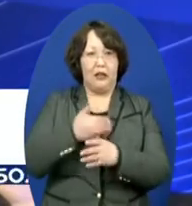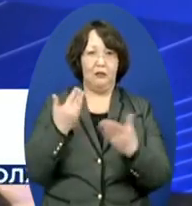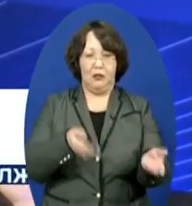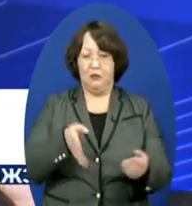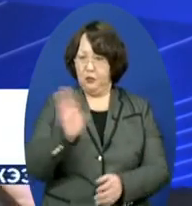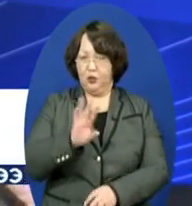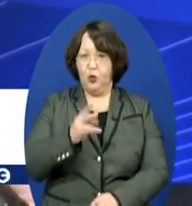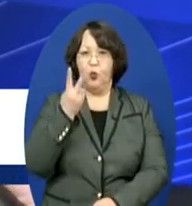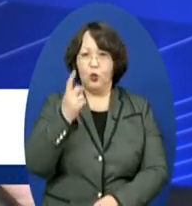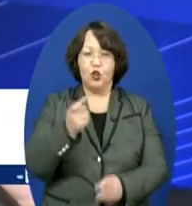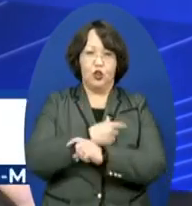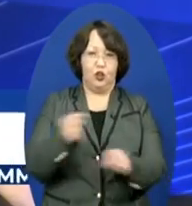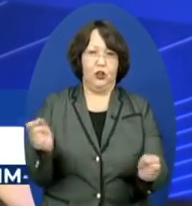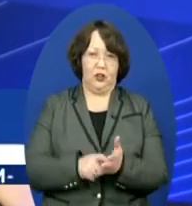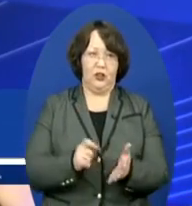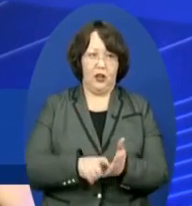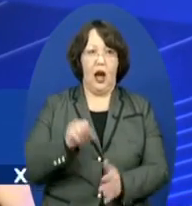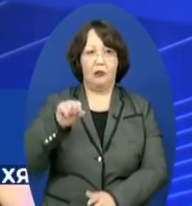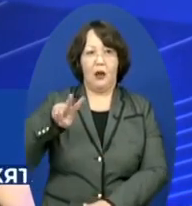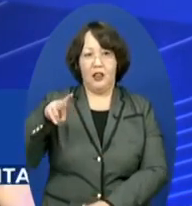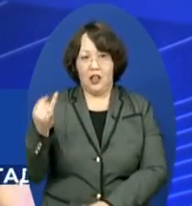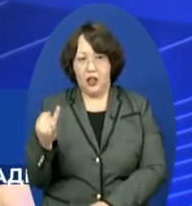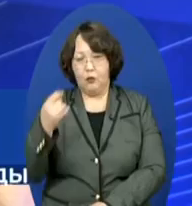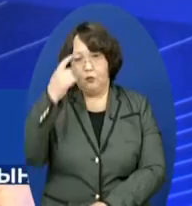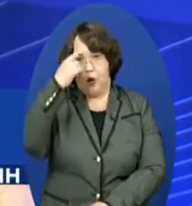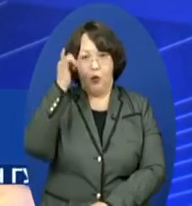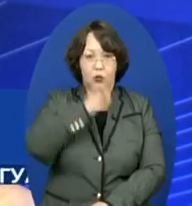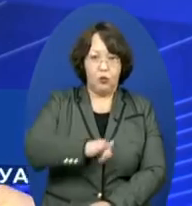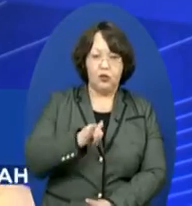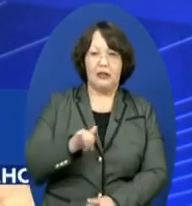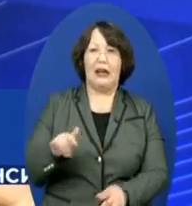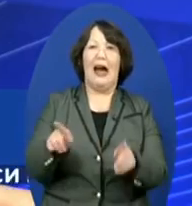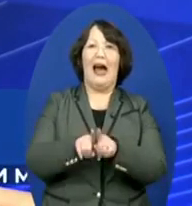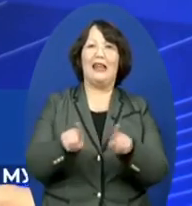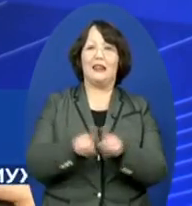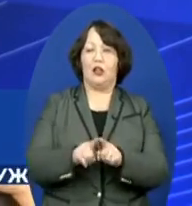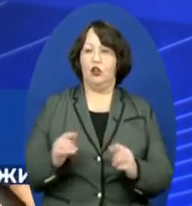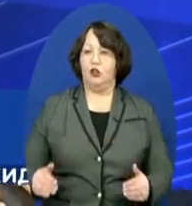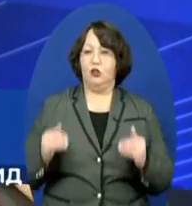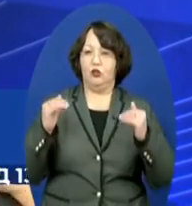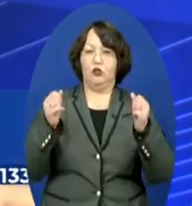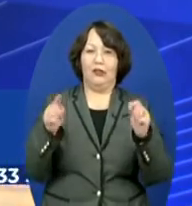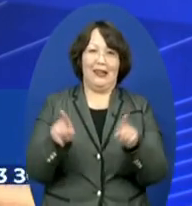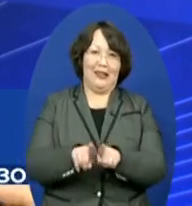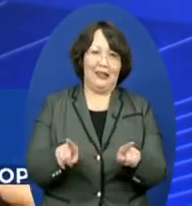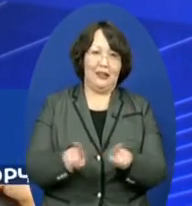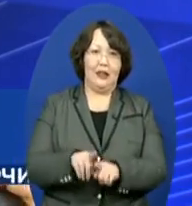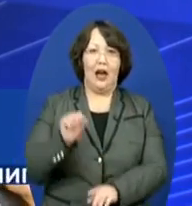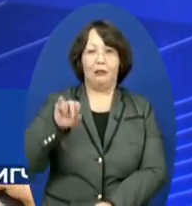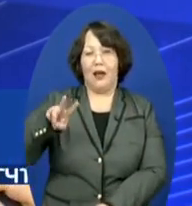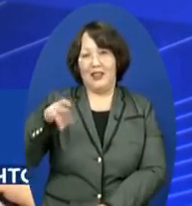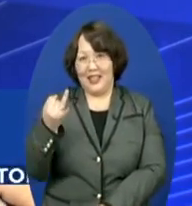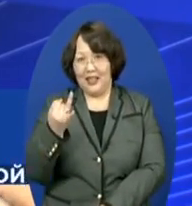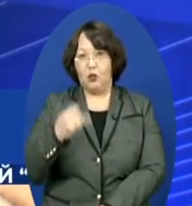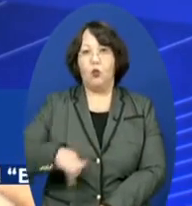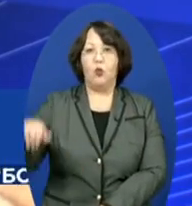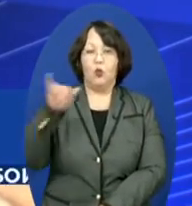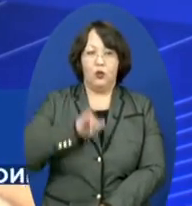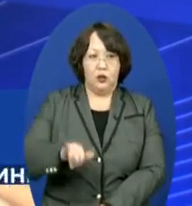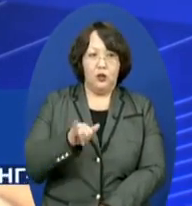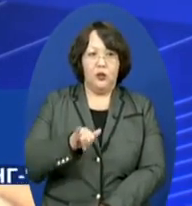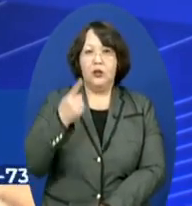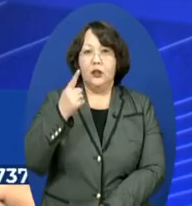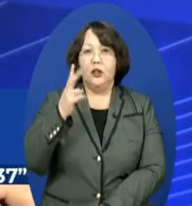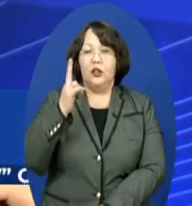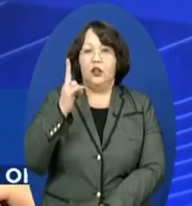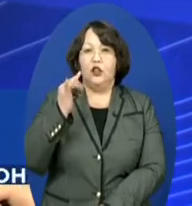Албан Монгол хоёр бол хоёулаа хөгжлийн хувьд бол адилхан улсууд тийм ээ гэдэг бүгдээр мэдчихэ. Гэтэл Албан улсын